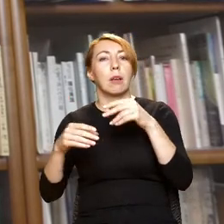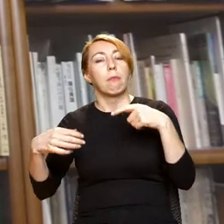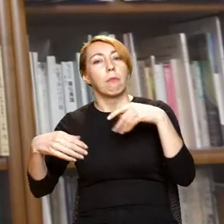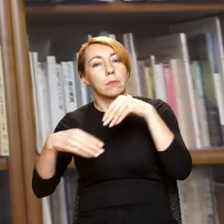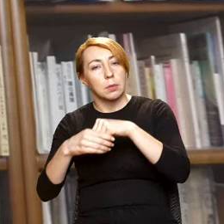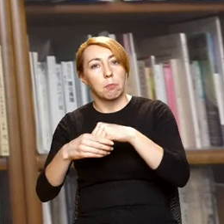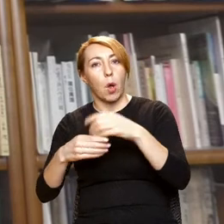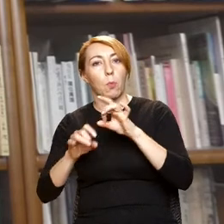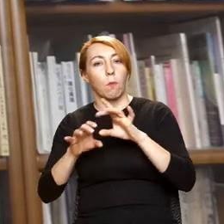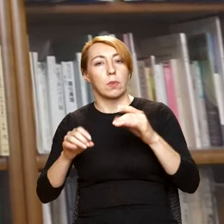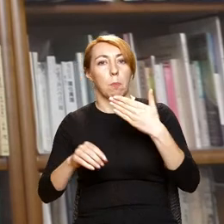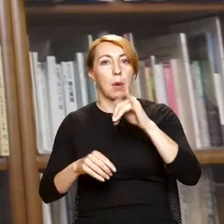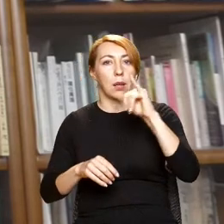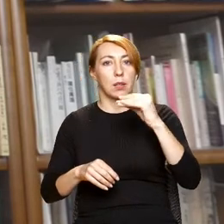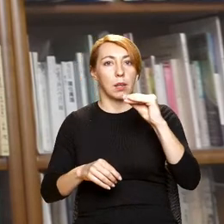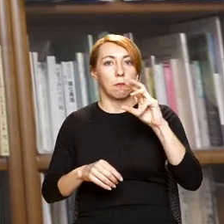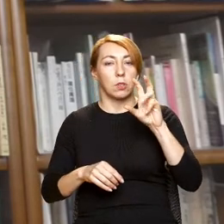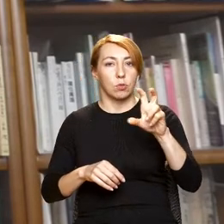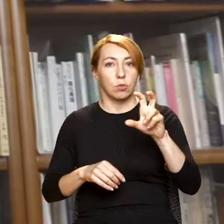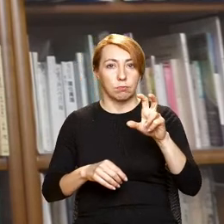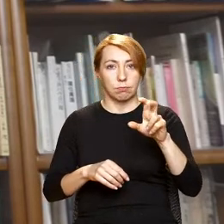w roli głównej.